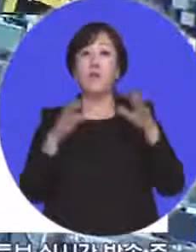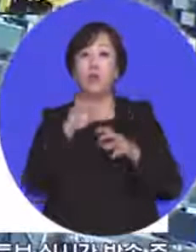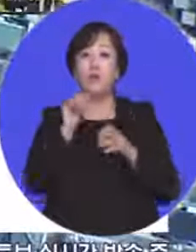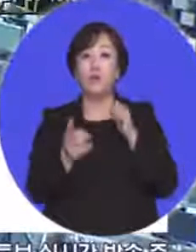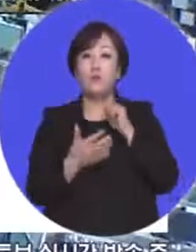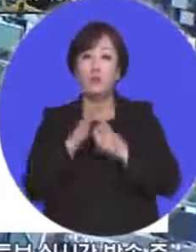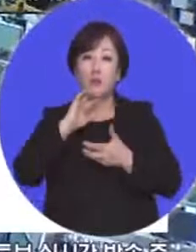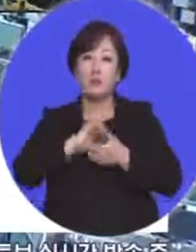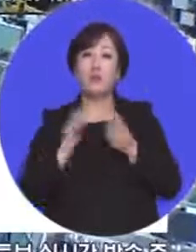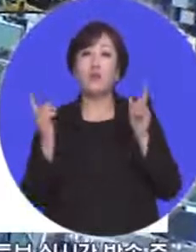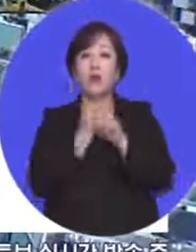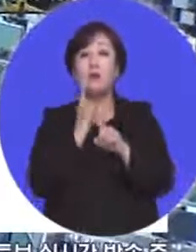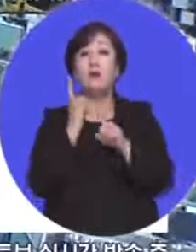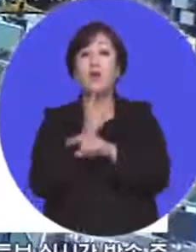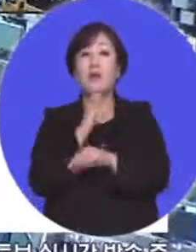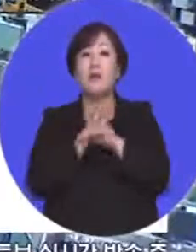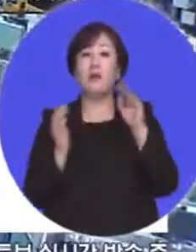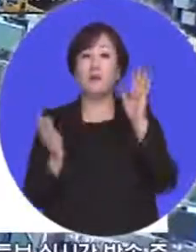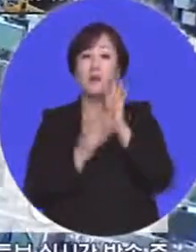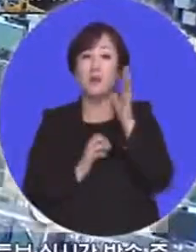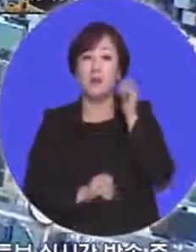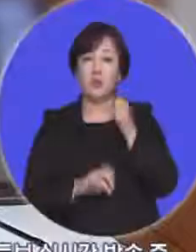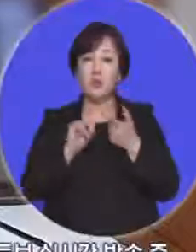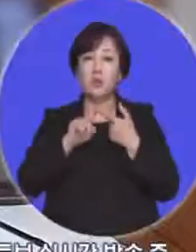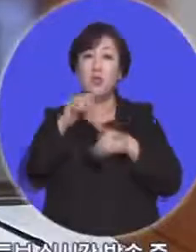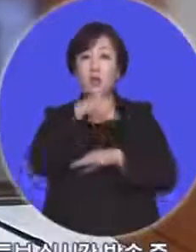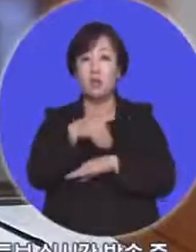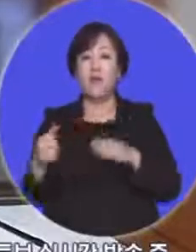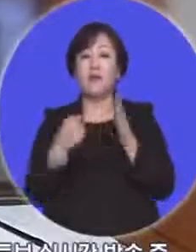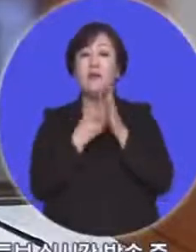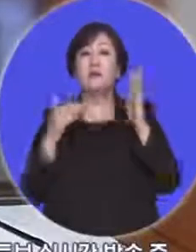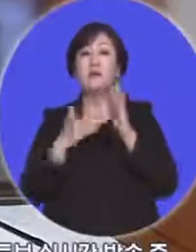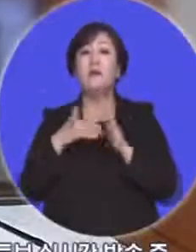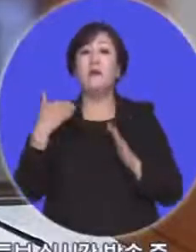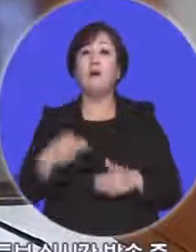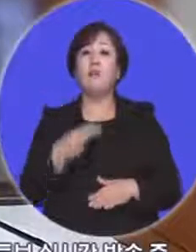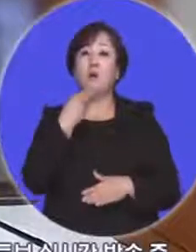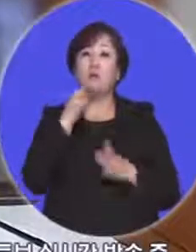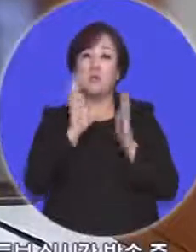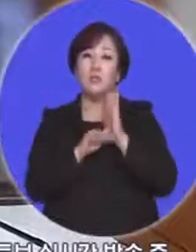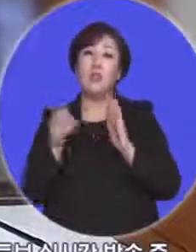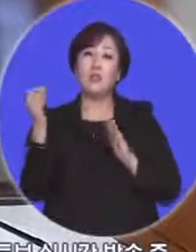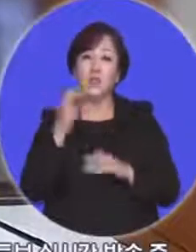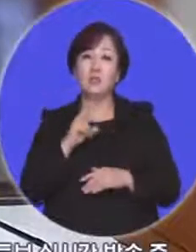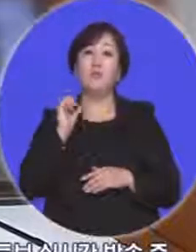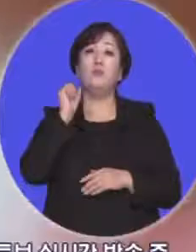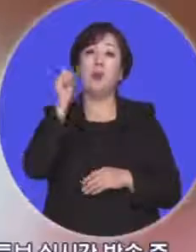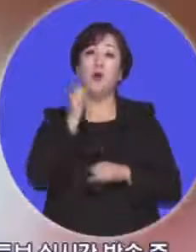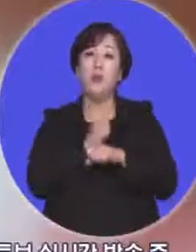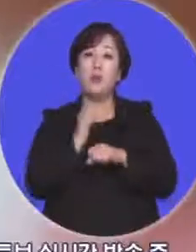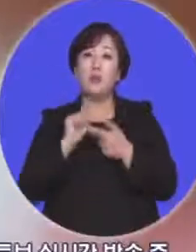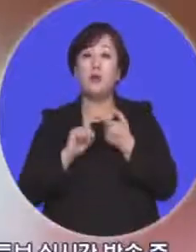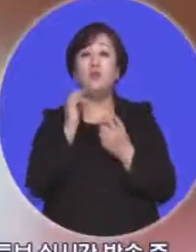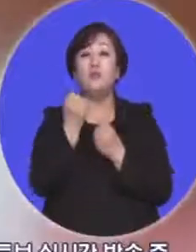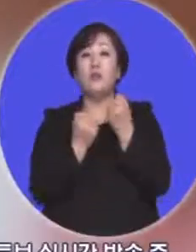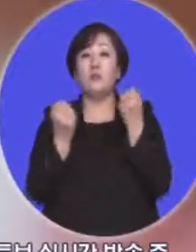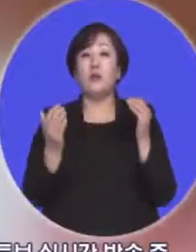정규직 전환을 위한 협의회 구성 등 기본적 계획이 확정되지 않으면 파업을 재개할 것이라고 설명했습니다.